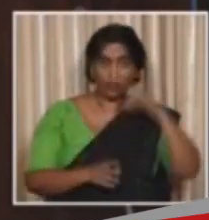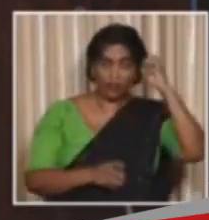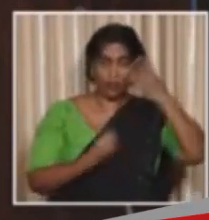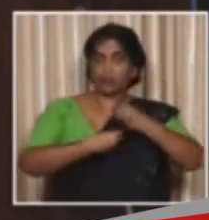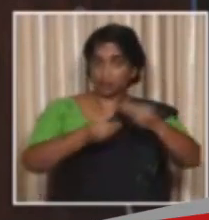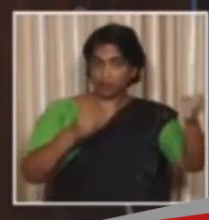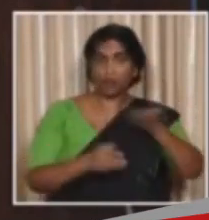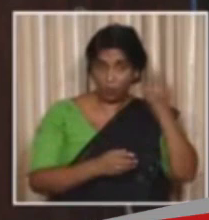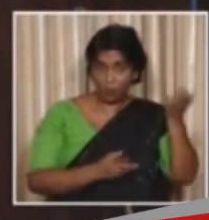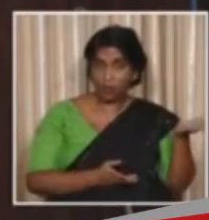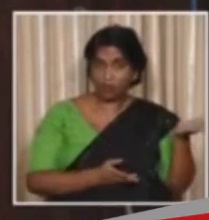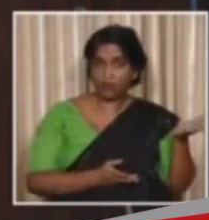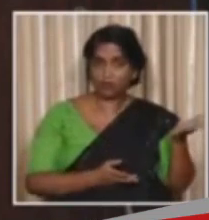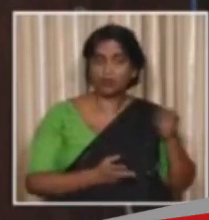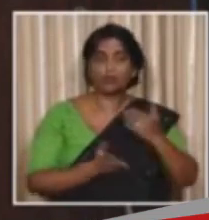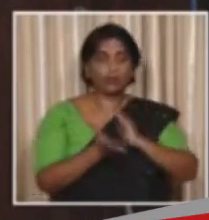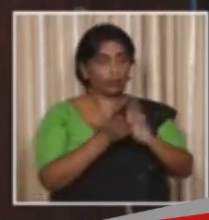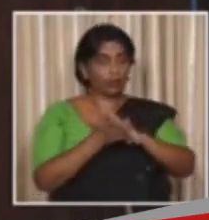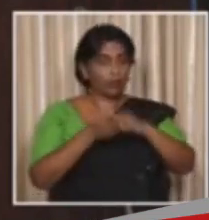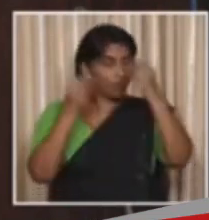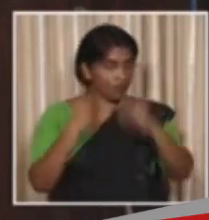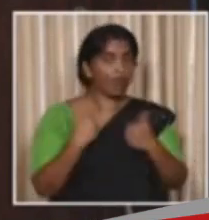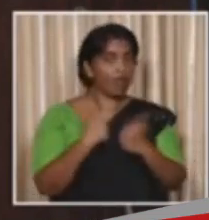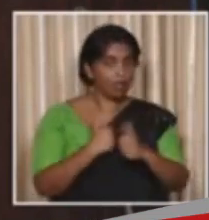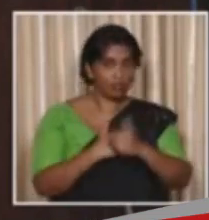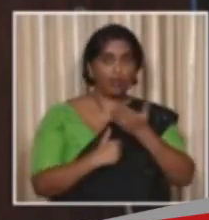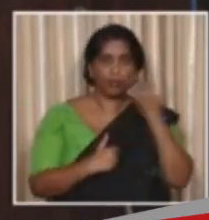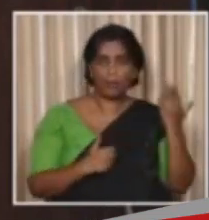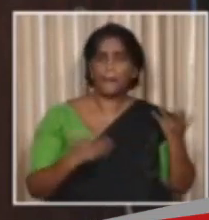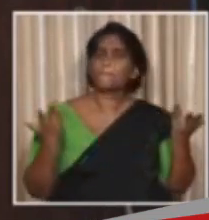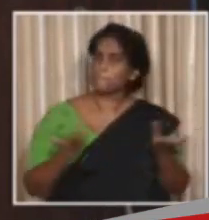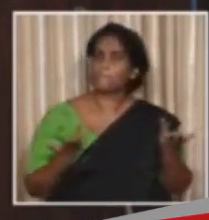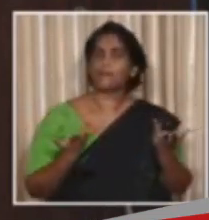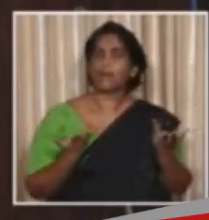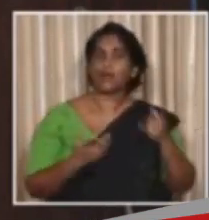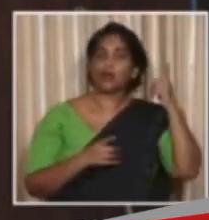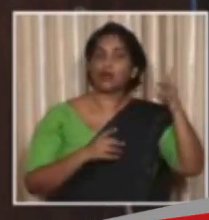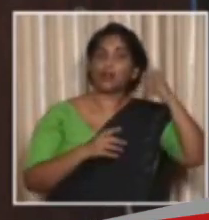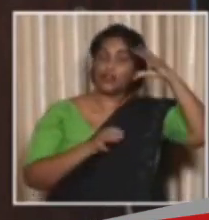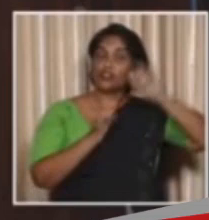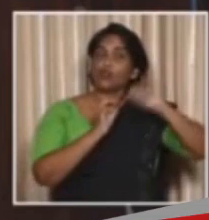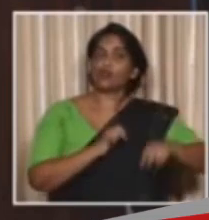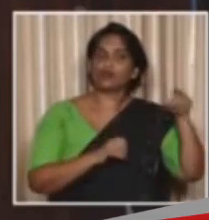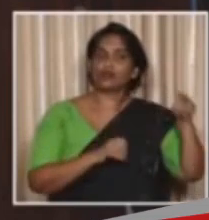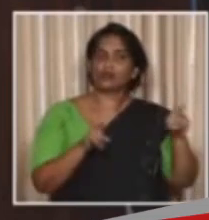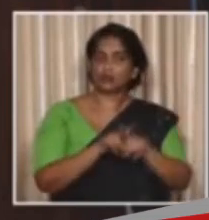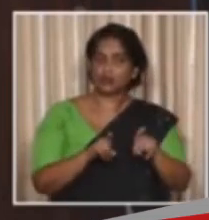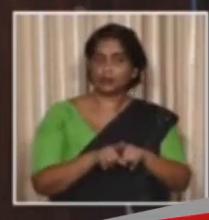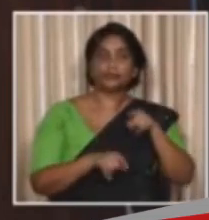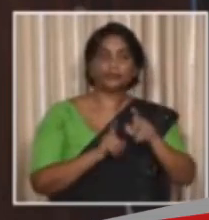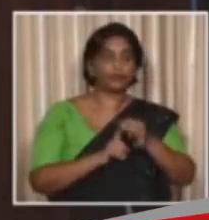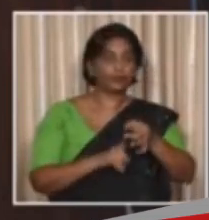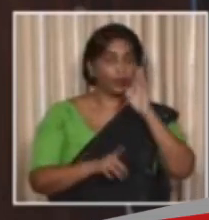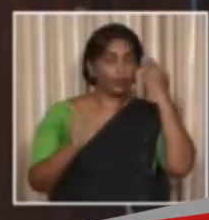පුළුවන්ද විදුලිය බෙදාරින්න ජනකට පුළුවන්ද සේවාව බිඳ වැටුණාම අදන්න පුළුවන්ද බෑ ඒක විදුලිවල